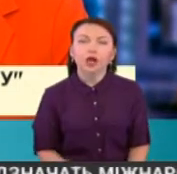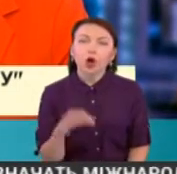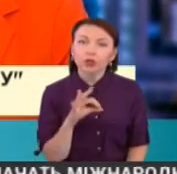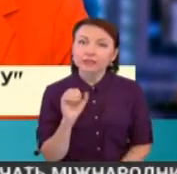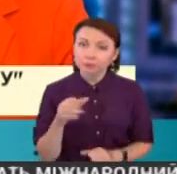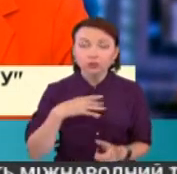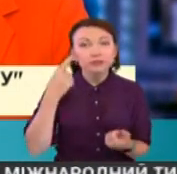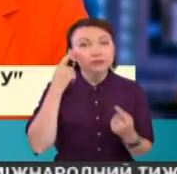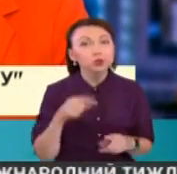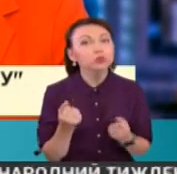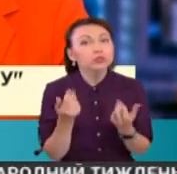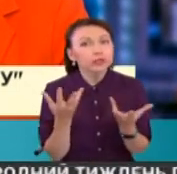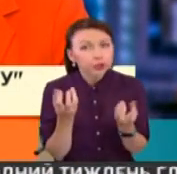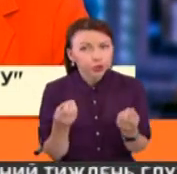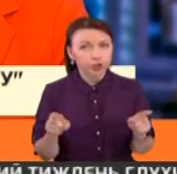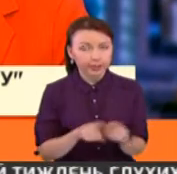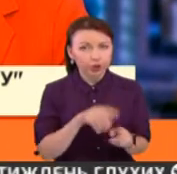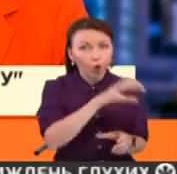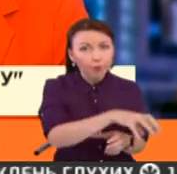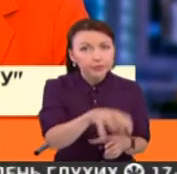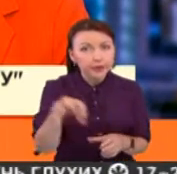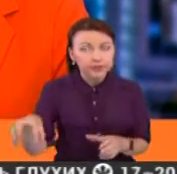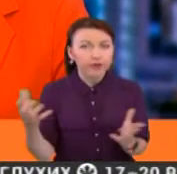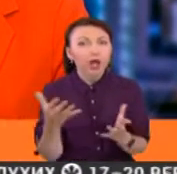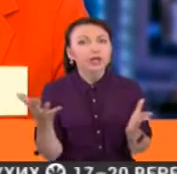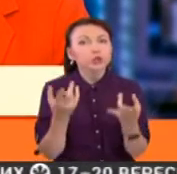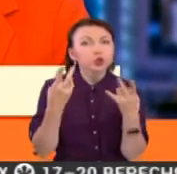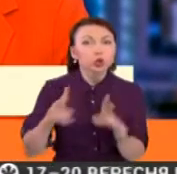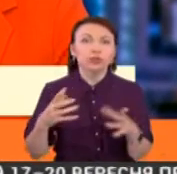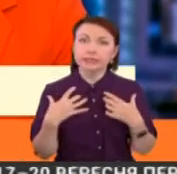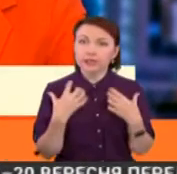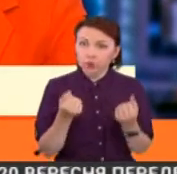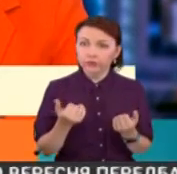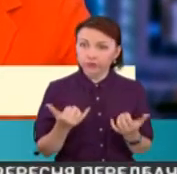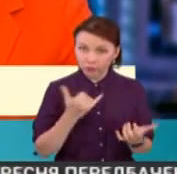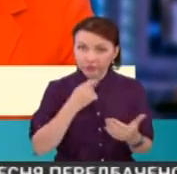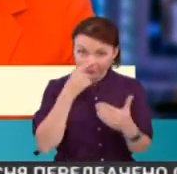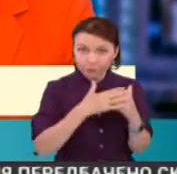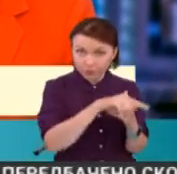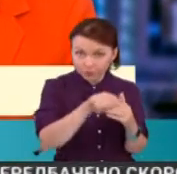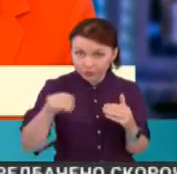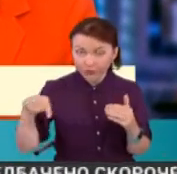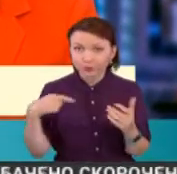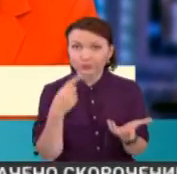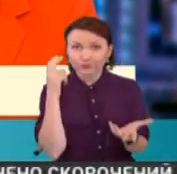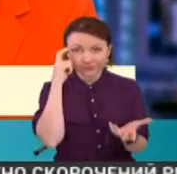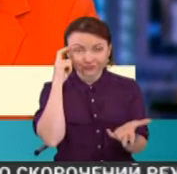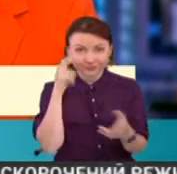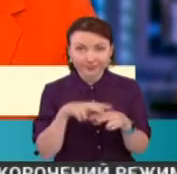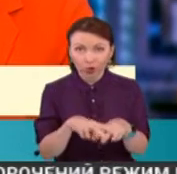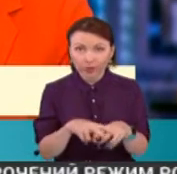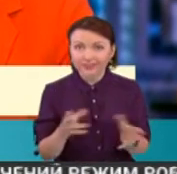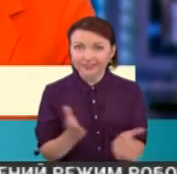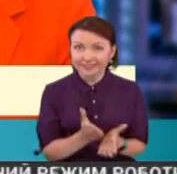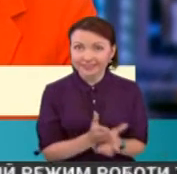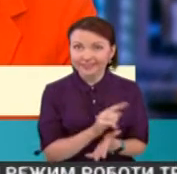можливо, вам відомо, скільки ще таких об'єктів, які шкодять здоров'ю, в нас поблизу у столиці